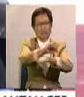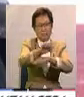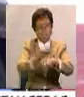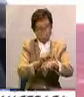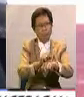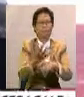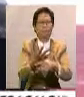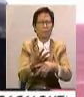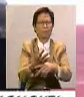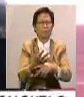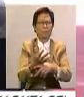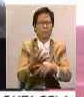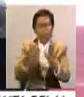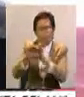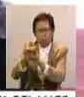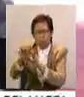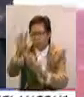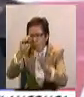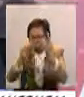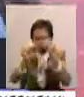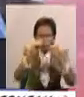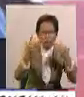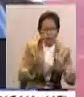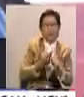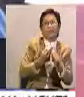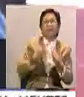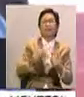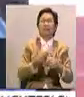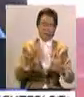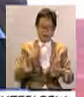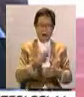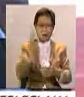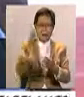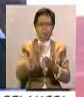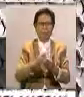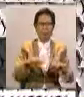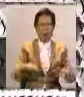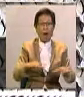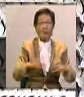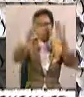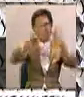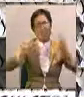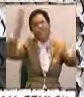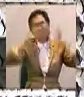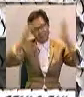Singapura. Jadi kita nak ambil pengalaman tu, tapi kita akan bagi acuan tempatan.